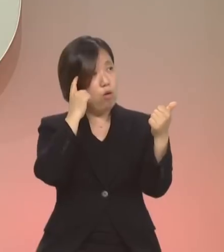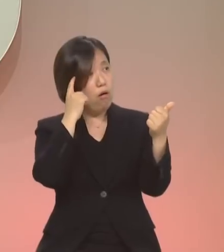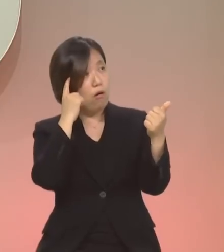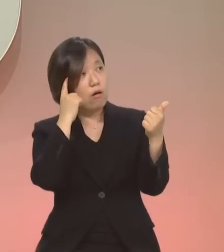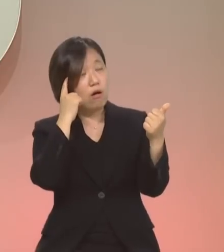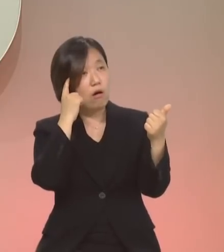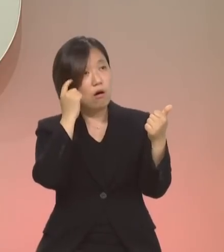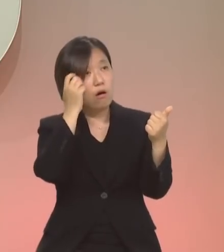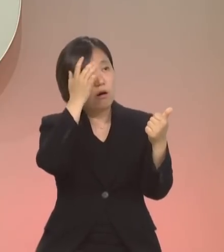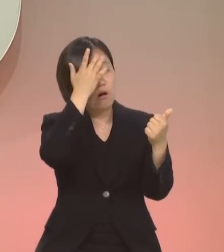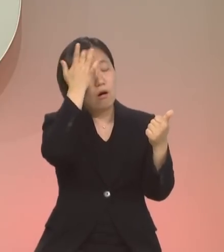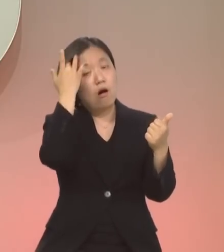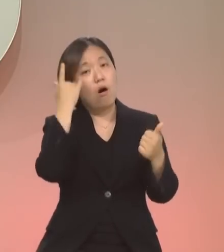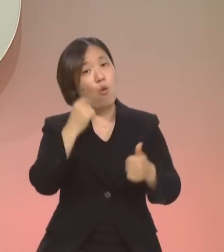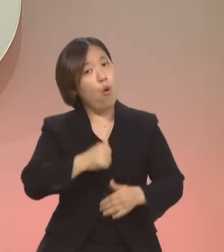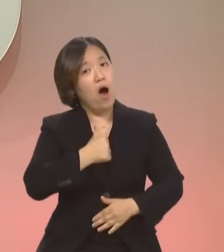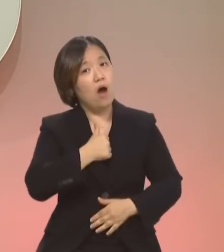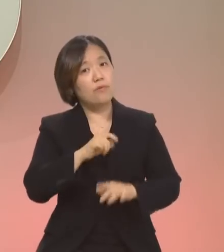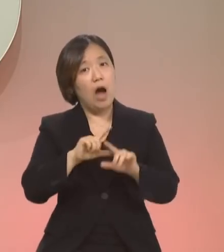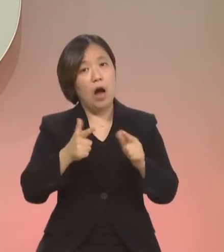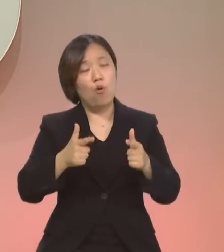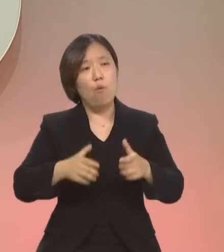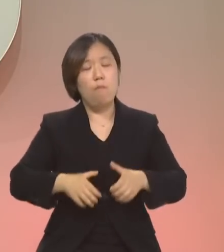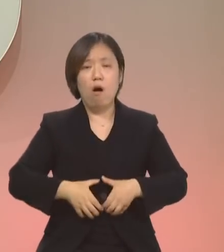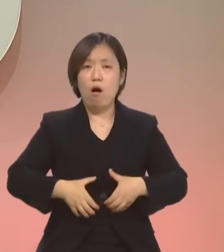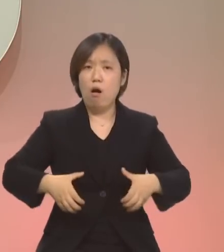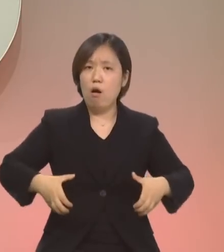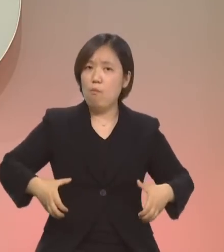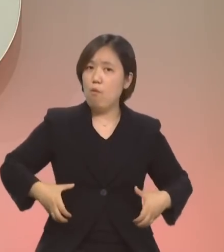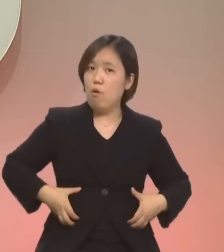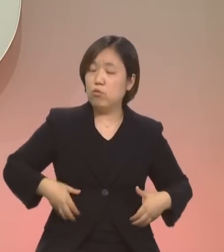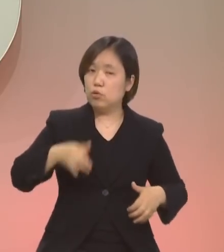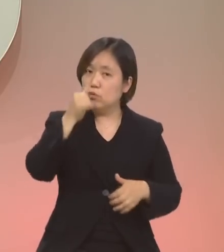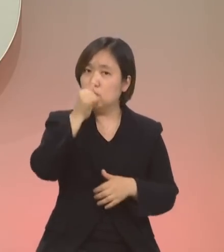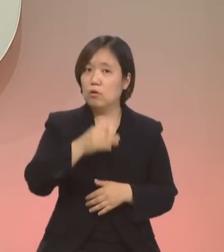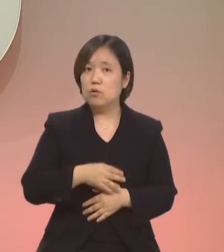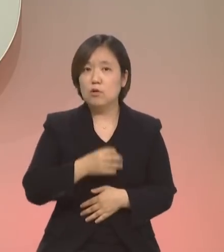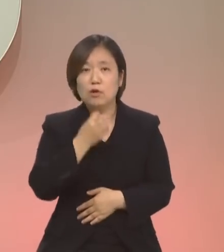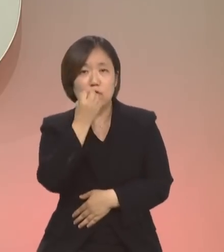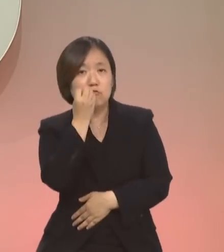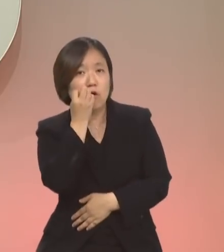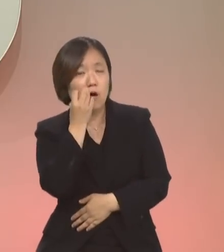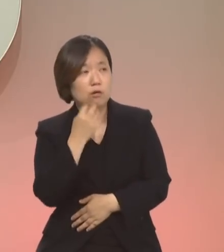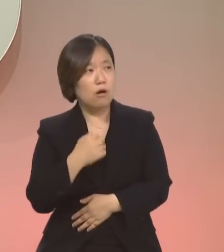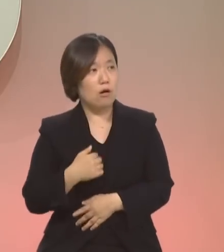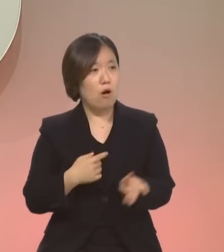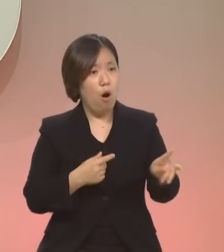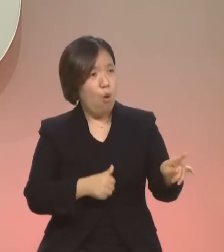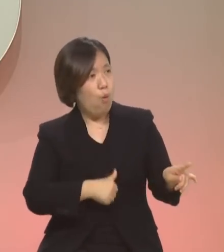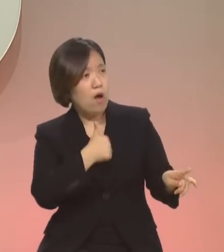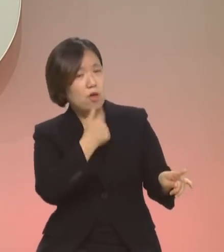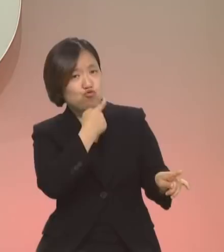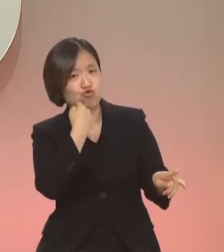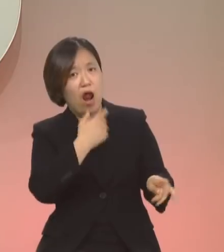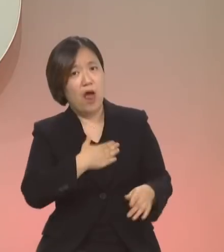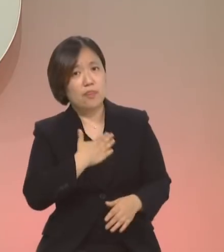화를 내고 엄청 막 난리 치실 줄 알았는데 나중에들은 얘기가 그냥 담담하게 그냥 그렇게